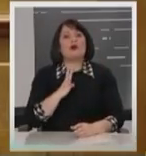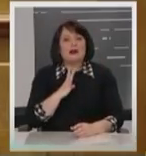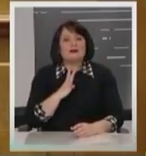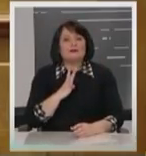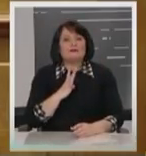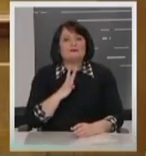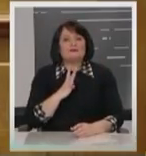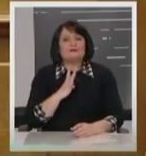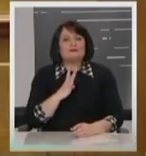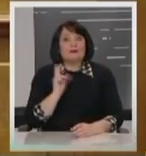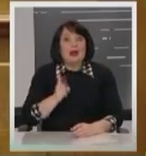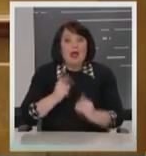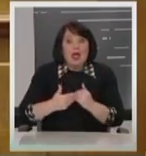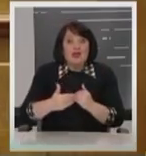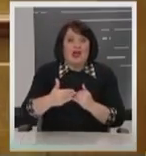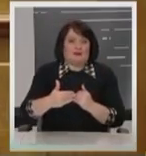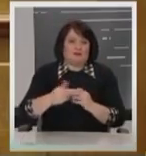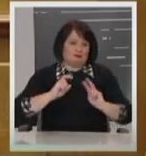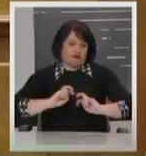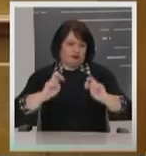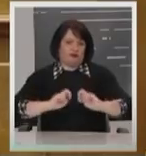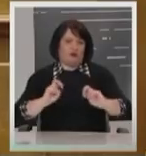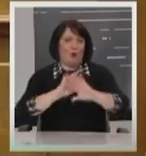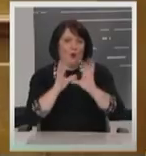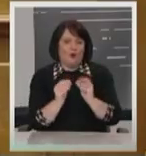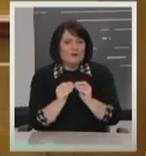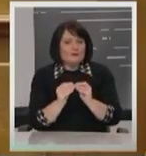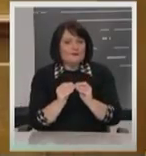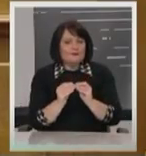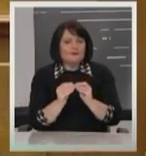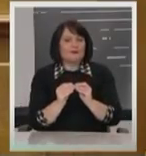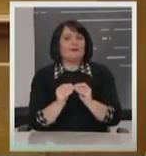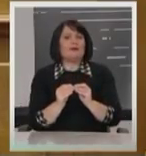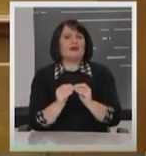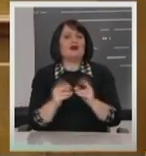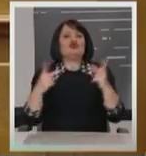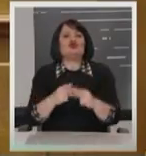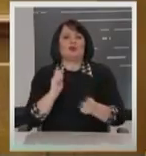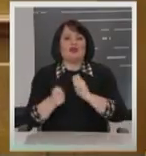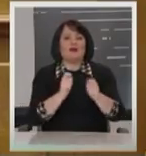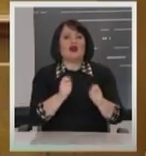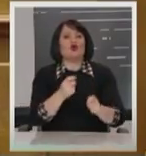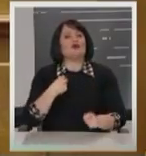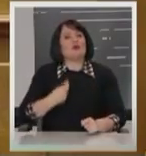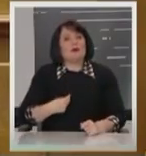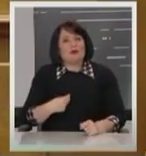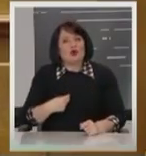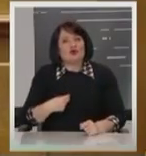να βρίσκονται στη ζώνη κινδύνου. Από τη διευρυμένη εσωτερική στάση πληρωμών. Από